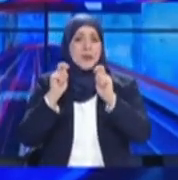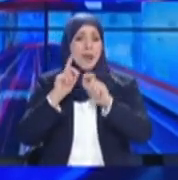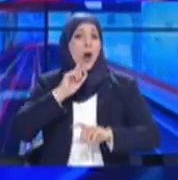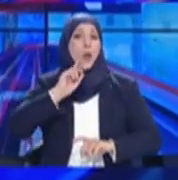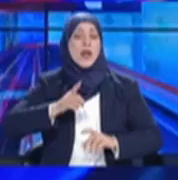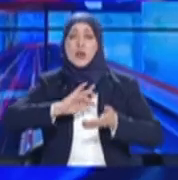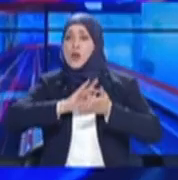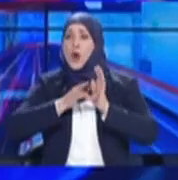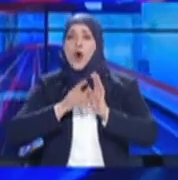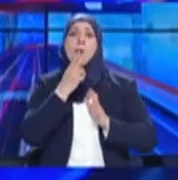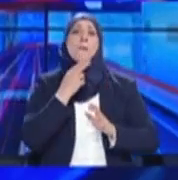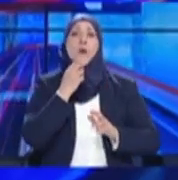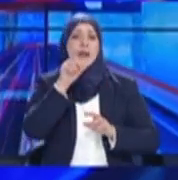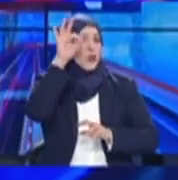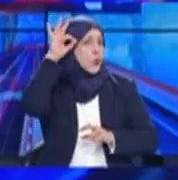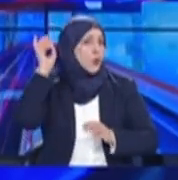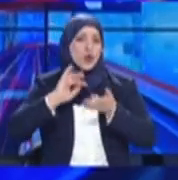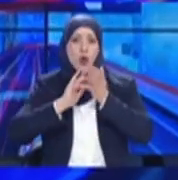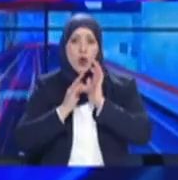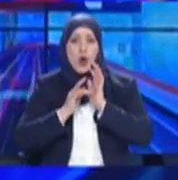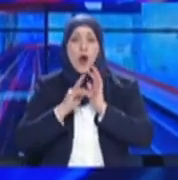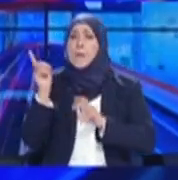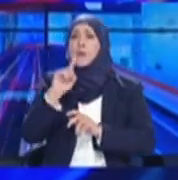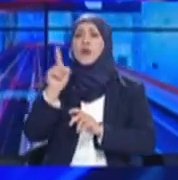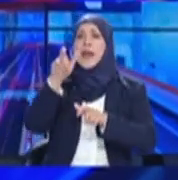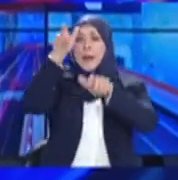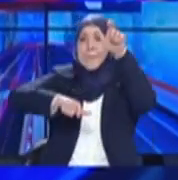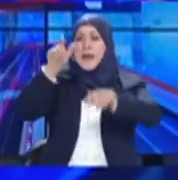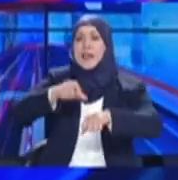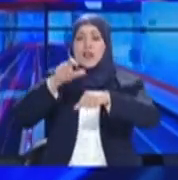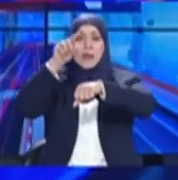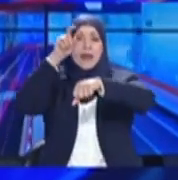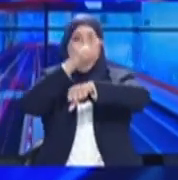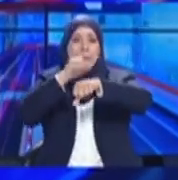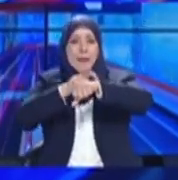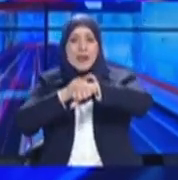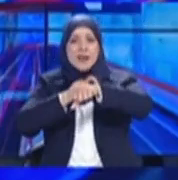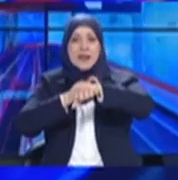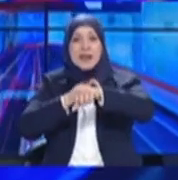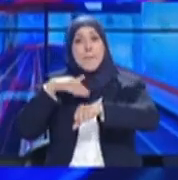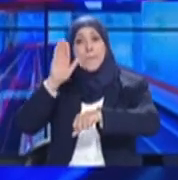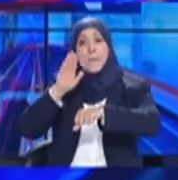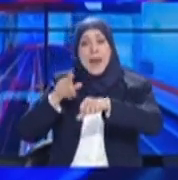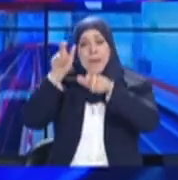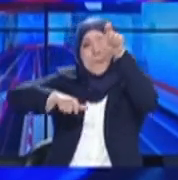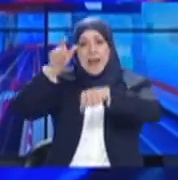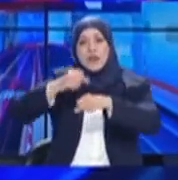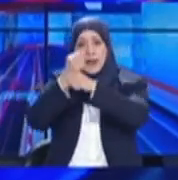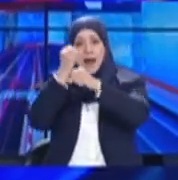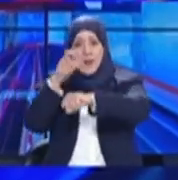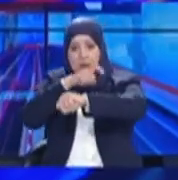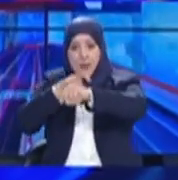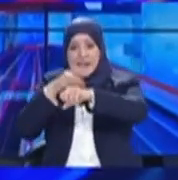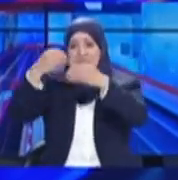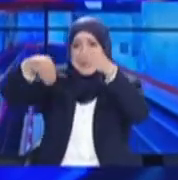على كل مواطنين ومواطنات مزيد الحذر من قبل وانا ال البلدين لانهم هما في